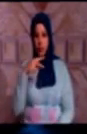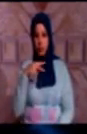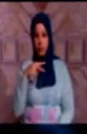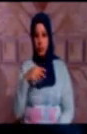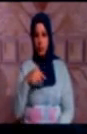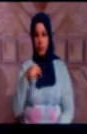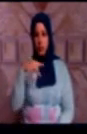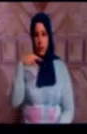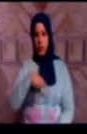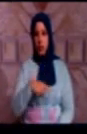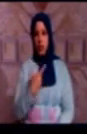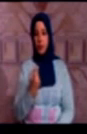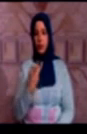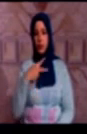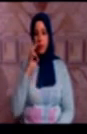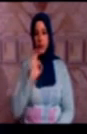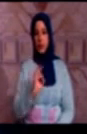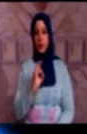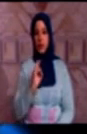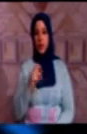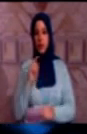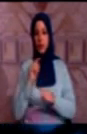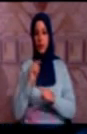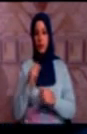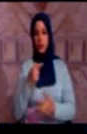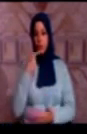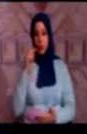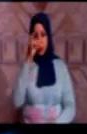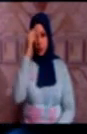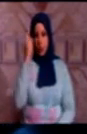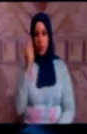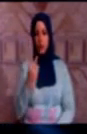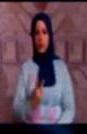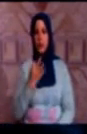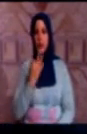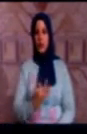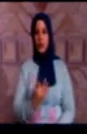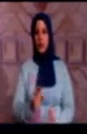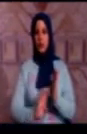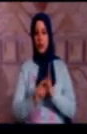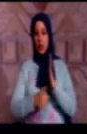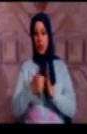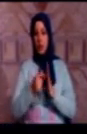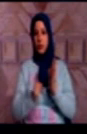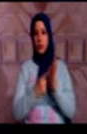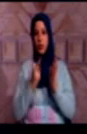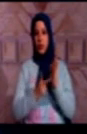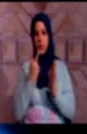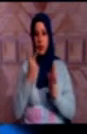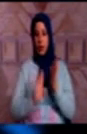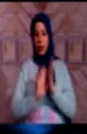35 درجه مئويه يعني احنا خلال هذا العام هتكون ما بين 36 37 اعلى من المعدل بحوالي درجه لدرجتين